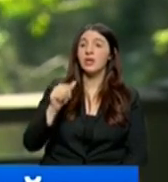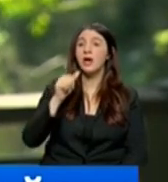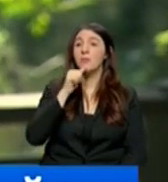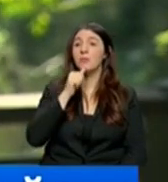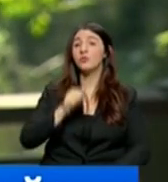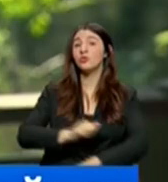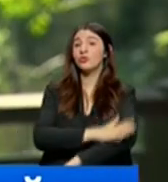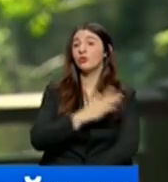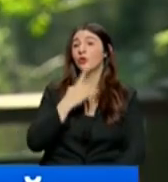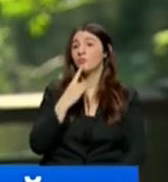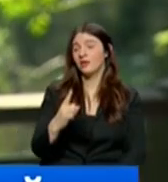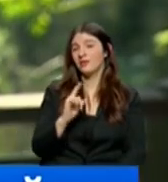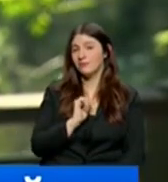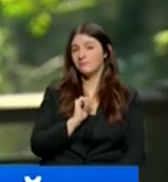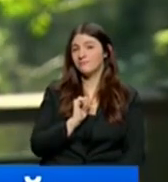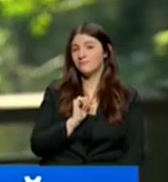Babamla gurur duyuyorum dedi.